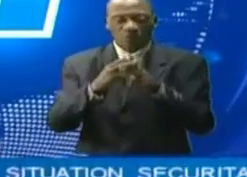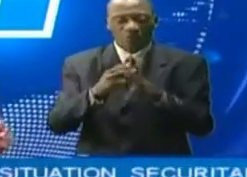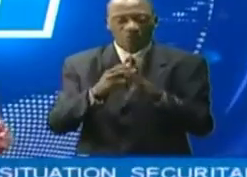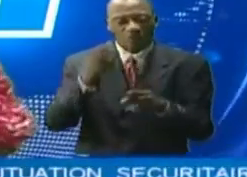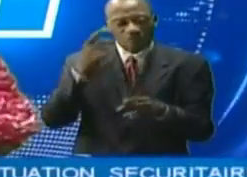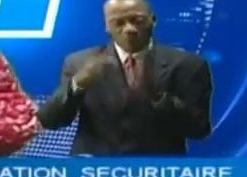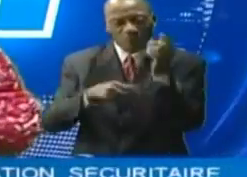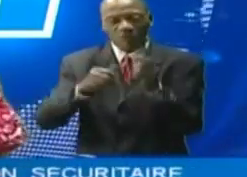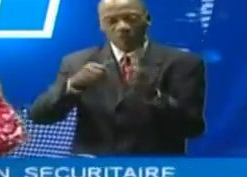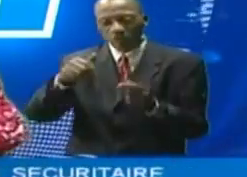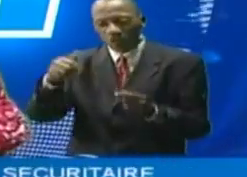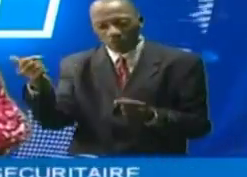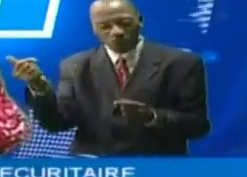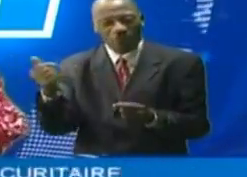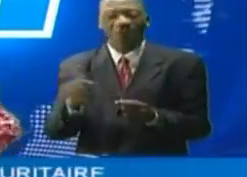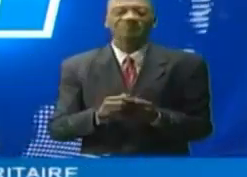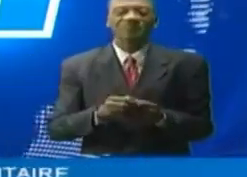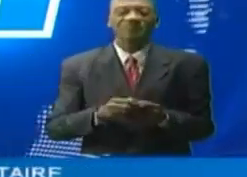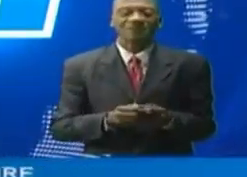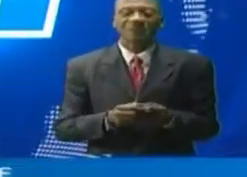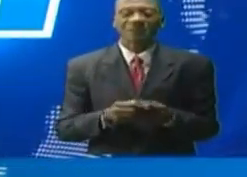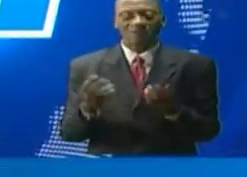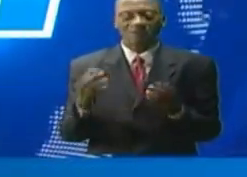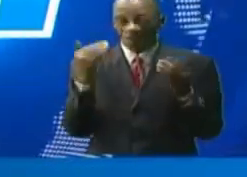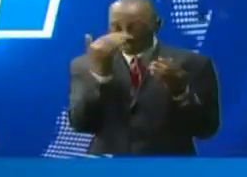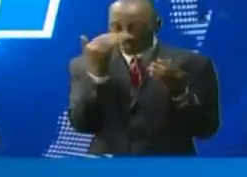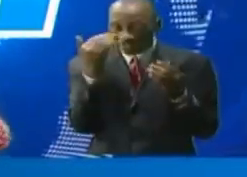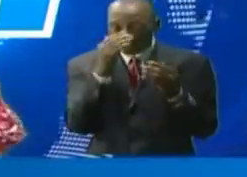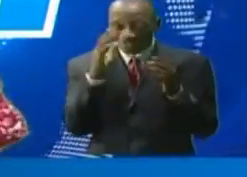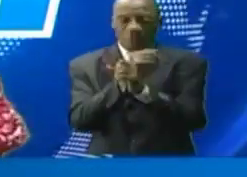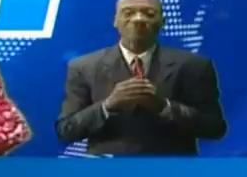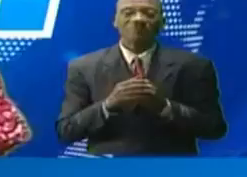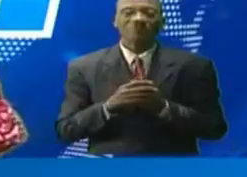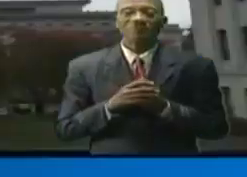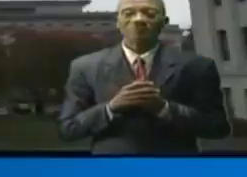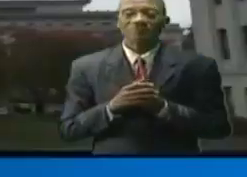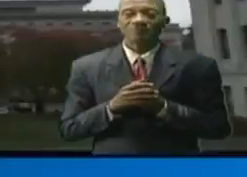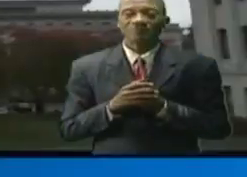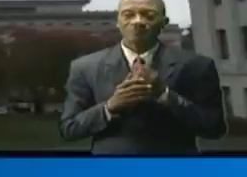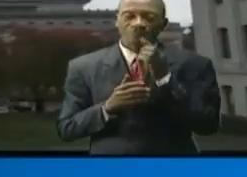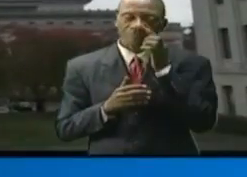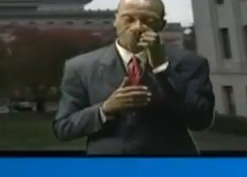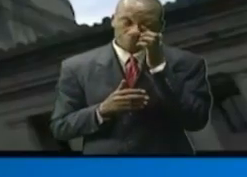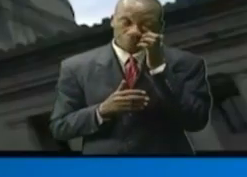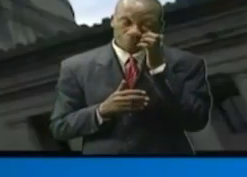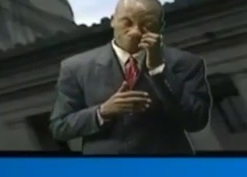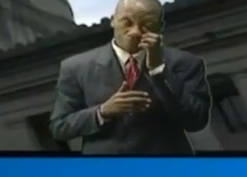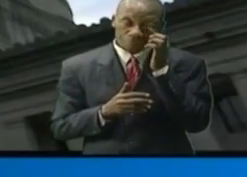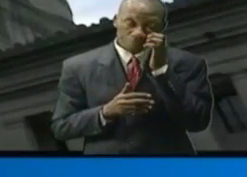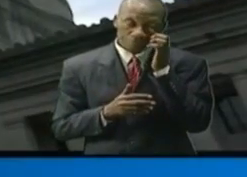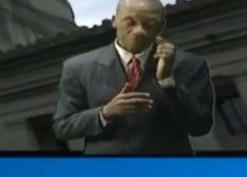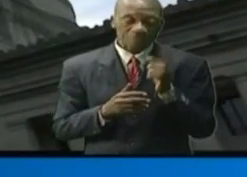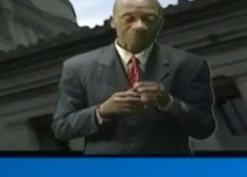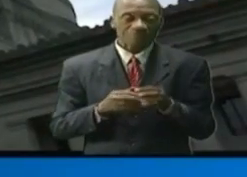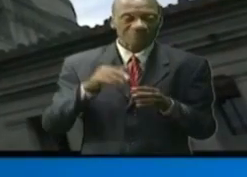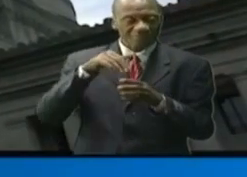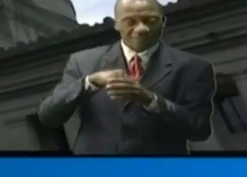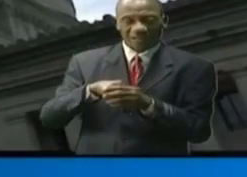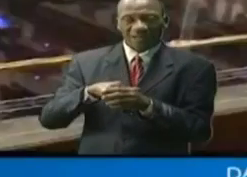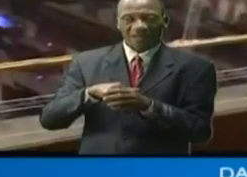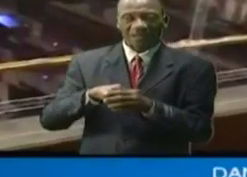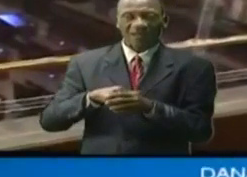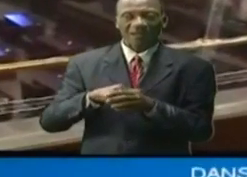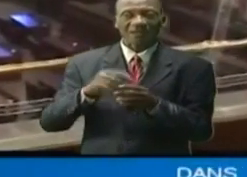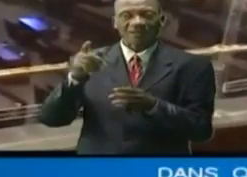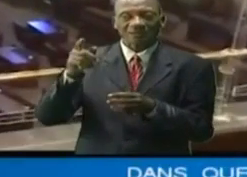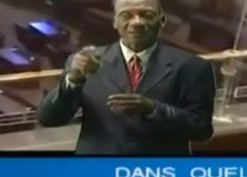deux personnalités. Antoine Roger Bolamba nous en dit plus. Nous sommes ici à Olympia. C'est le